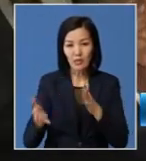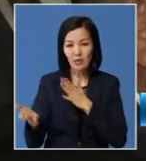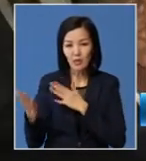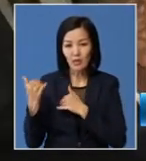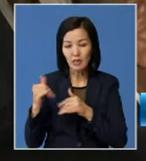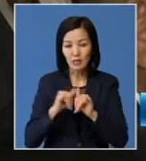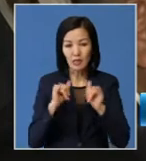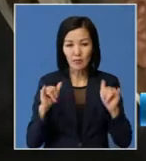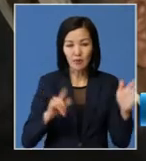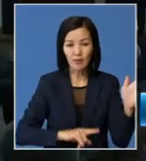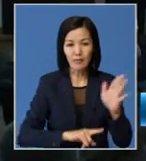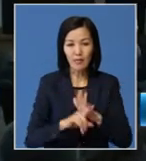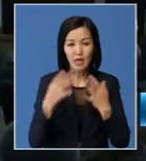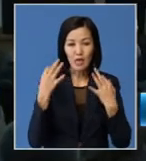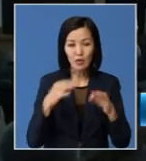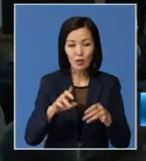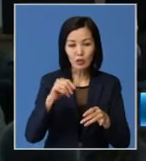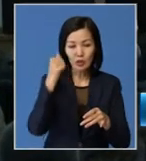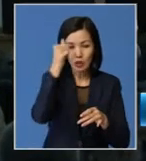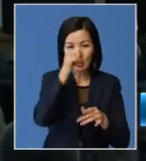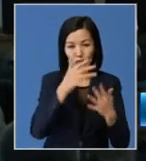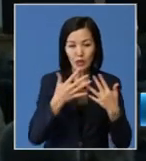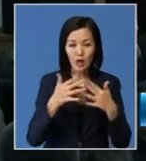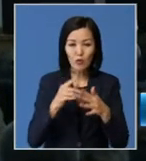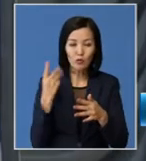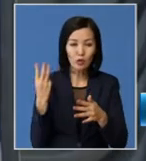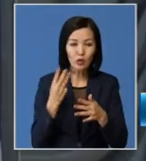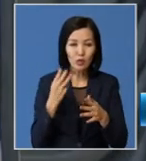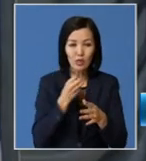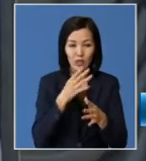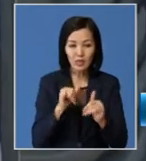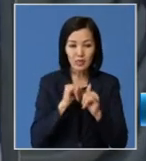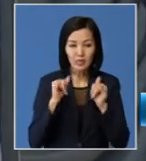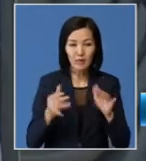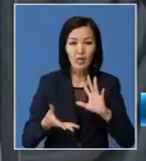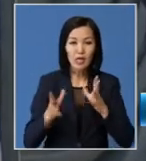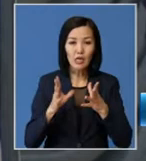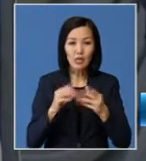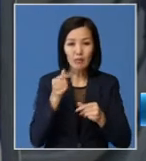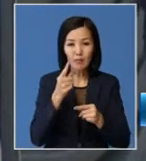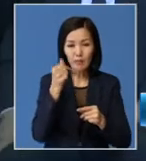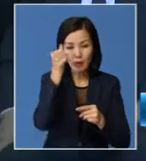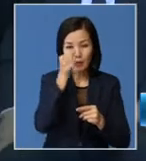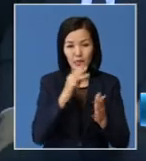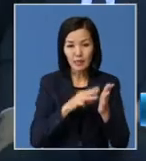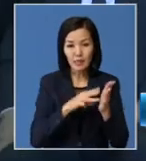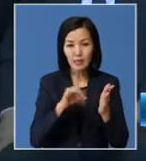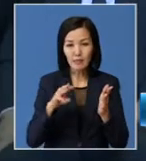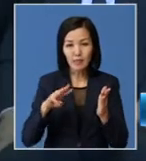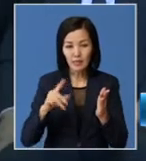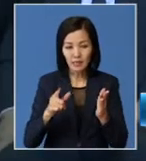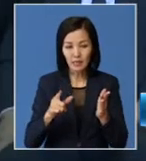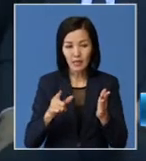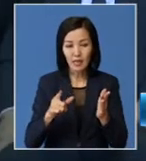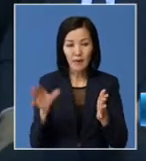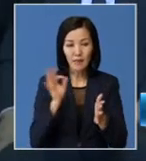кенге жайды. Әсіресе тәуелсіздік жылдары ауыл шаруашылығы тыңнан түледі. Бүгінде өңірдің жалпы жылдық табысы 8 миллиард теңгеге жуықтап